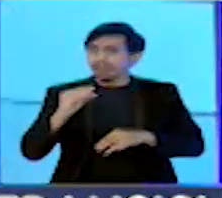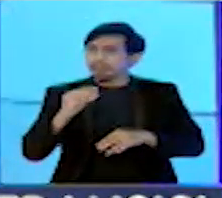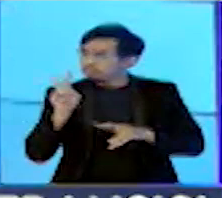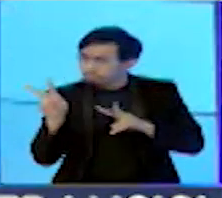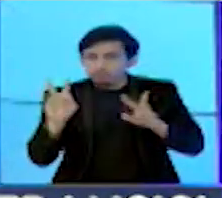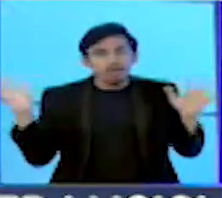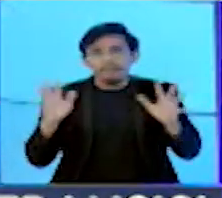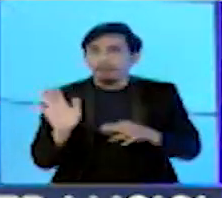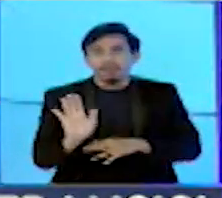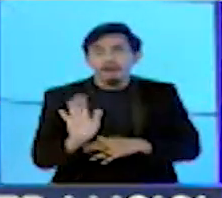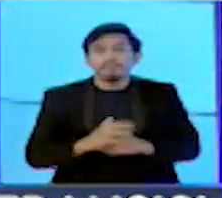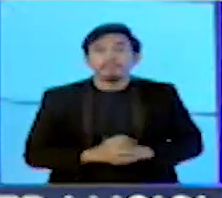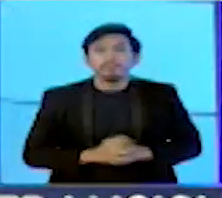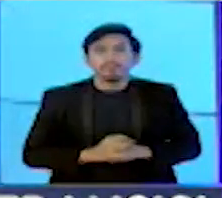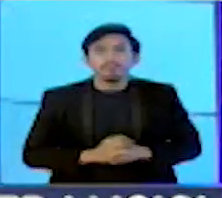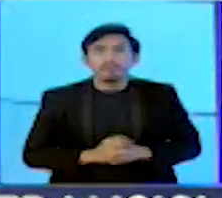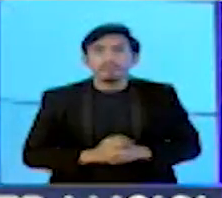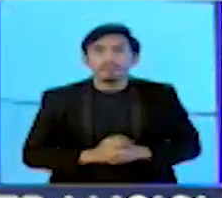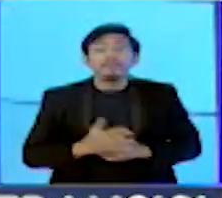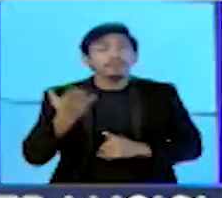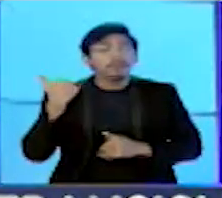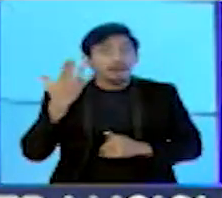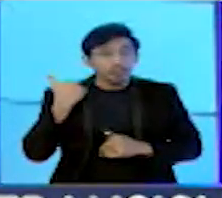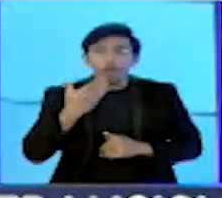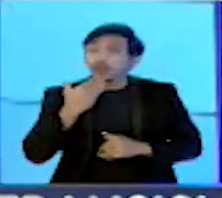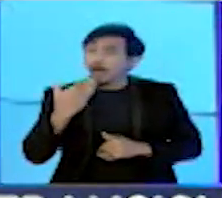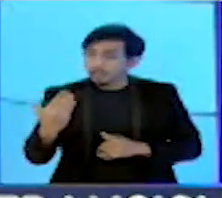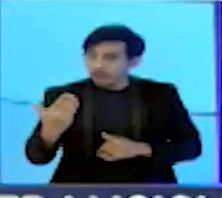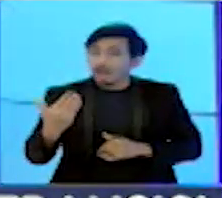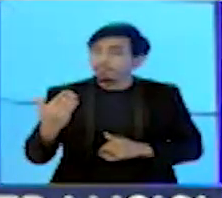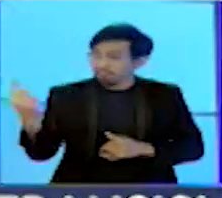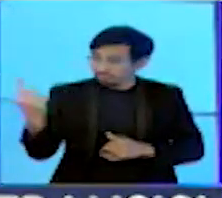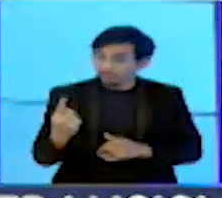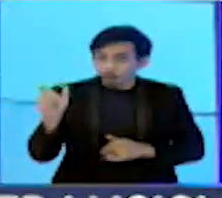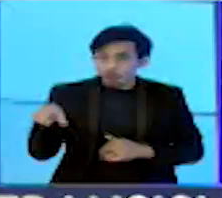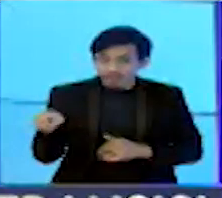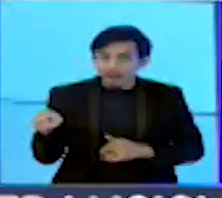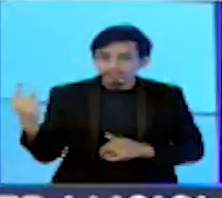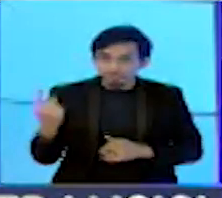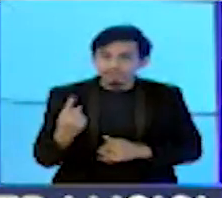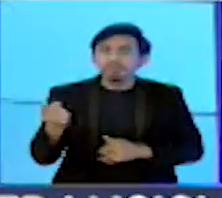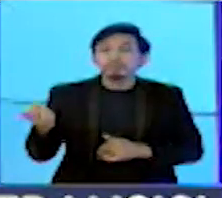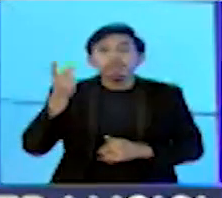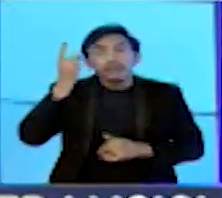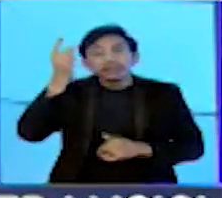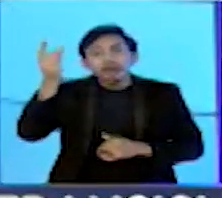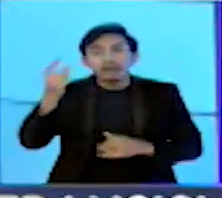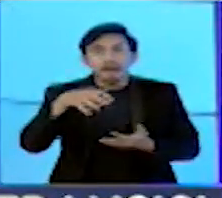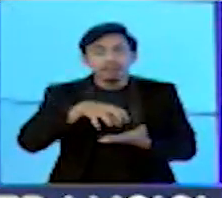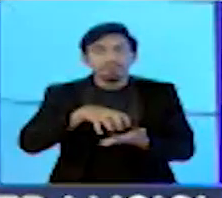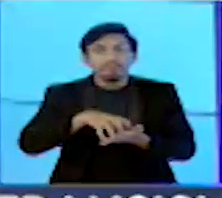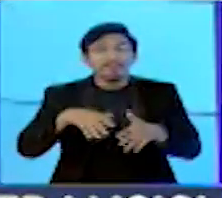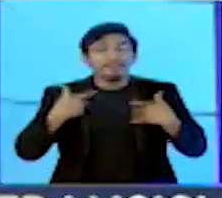kami juga sempat menanyakan kepada pengunjung begitu apa respon mereka terkait dengan tempat-tempat hiburan pada masa